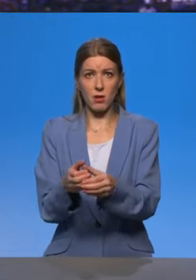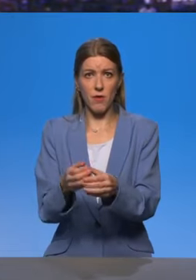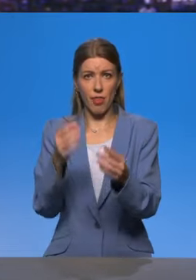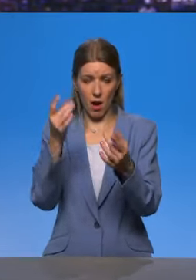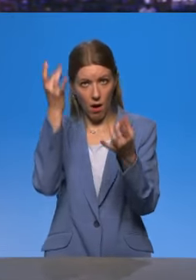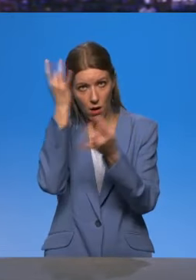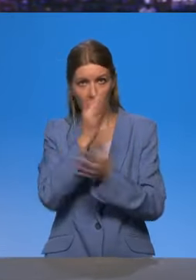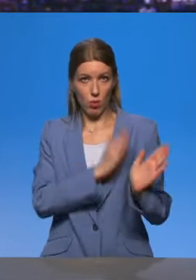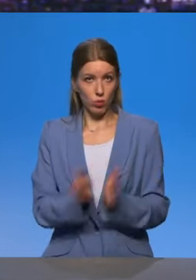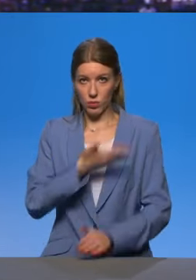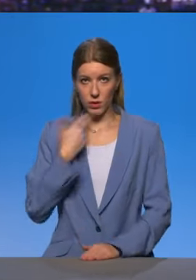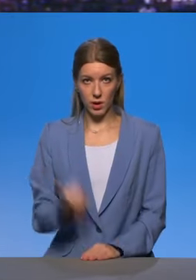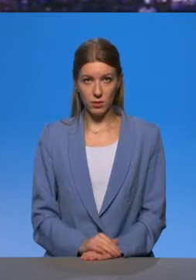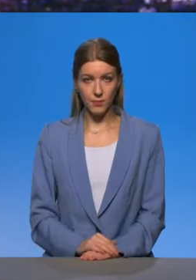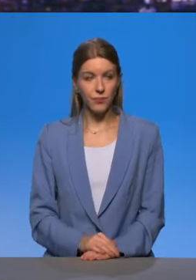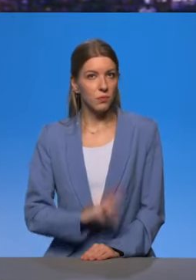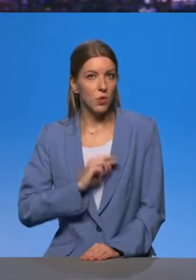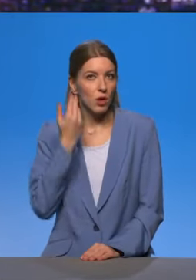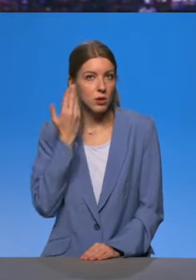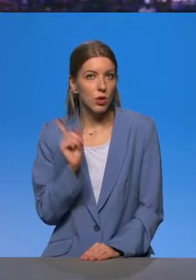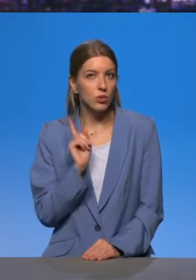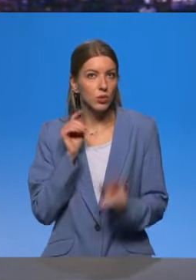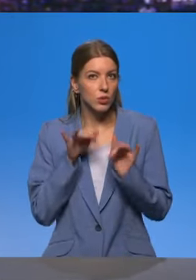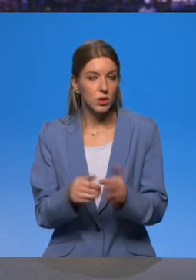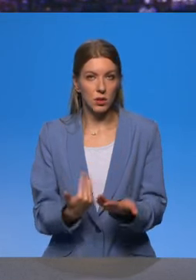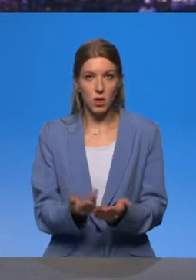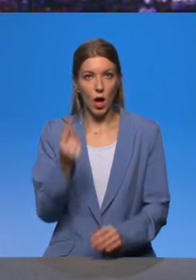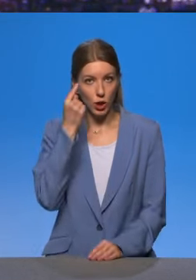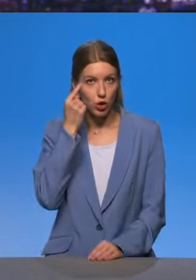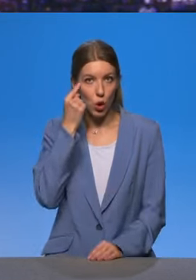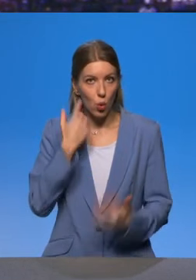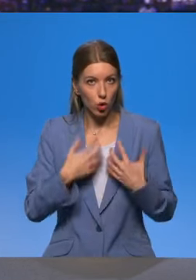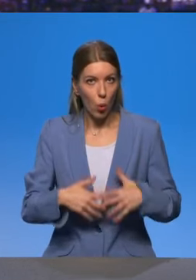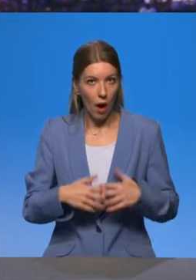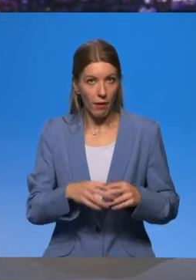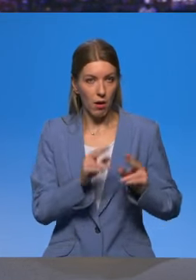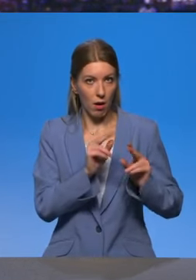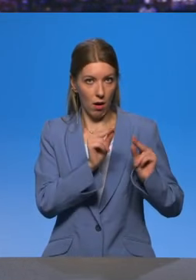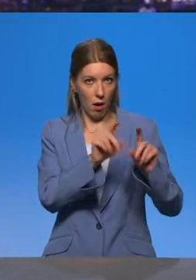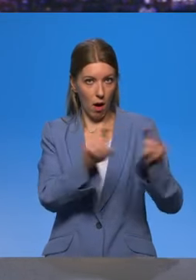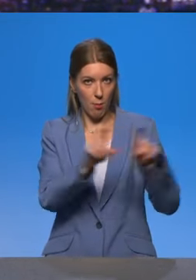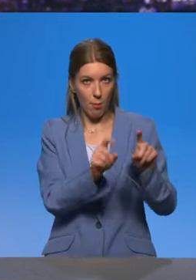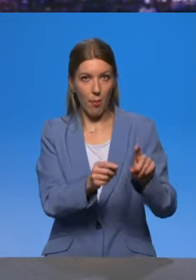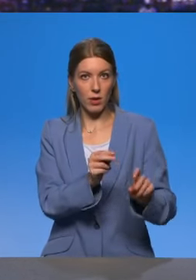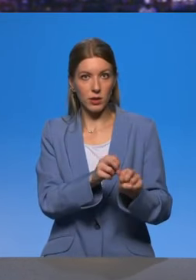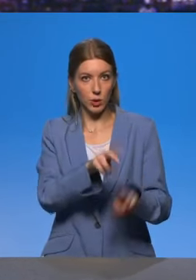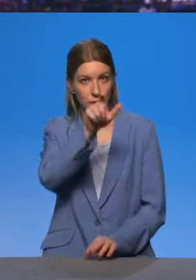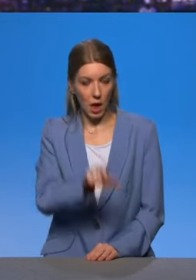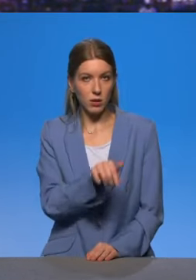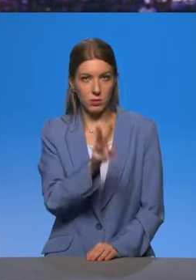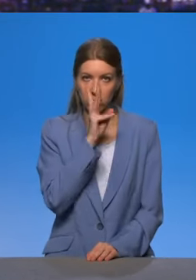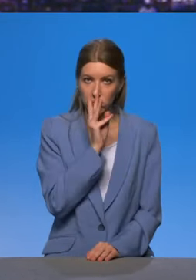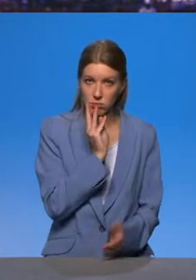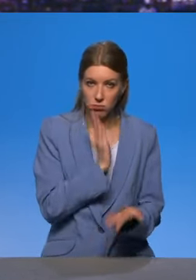что делать. Интеллектуальные компании, значит, с высокими специалистами, оплачиваемыми, прямо скажем, там все хорошо, а